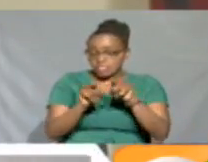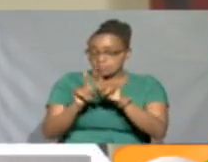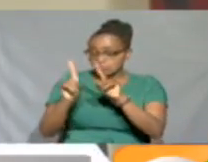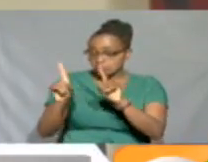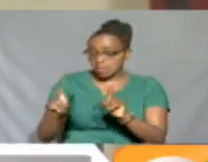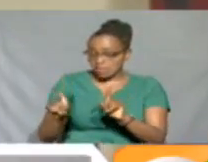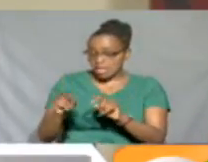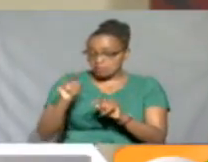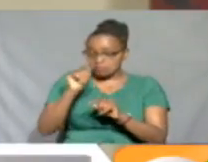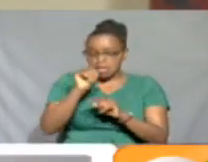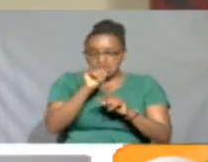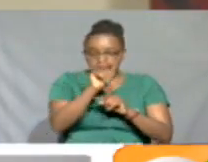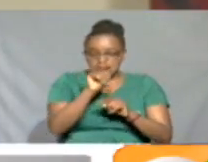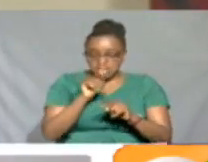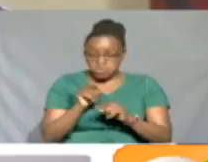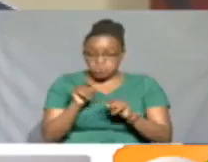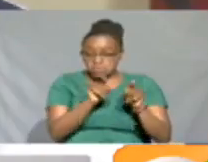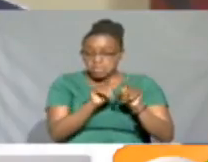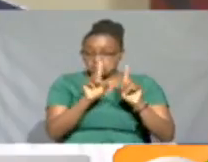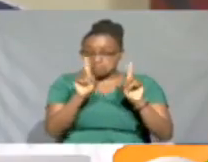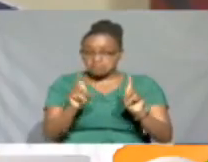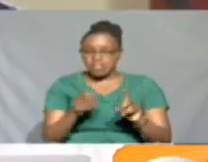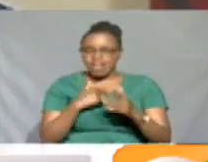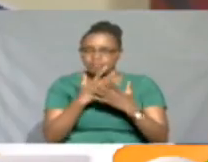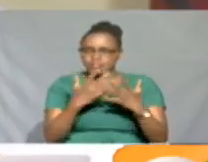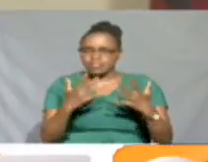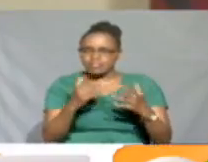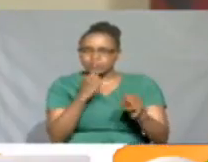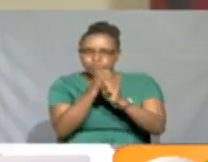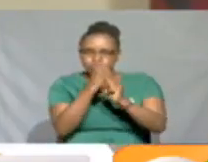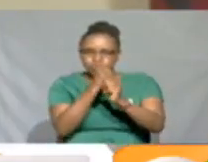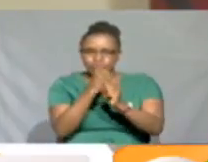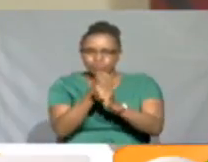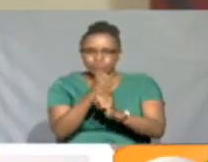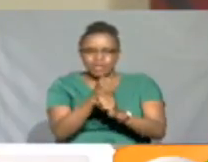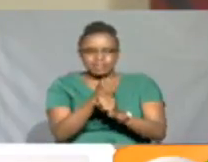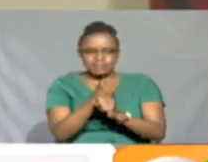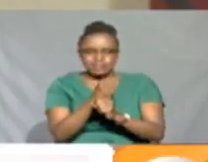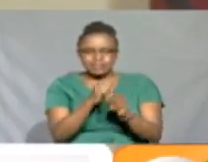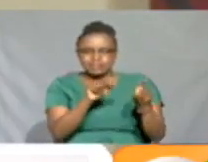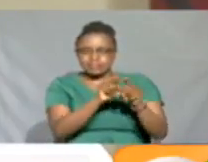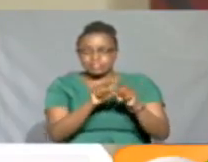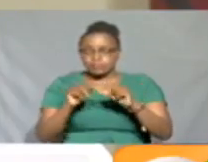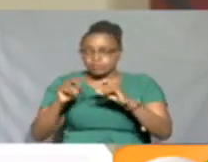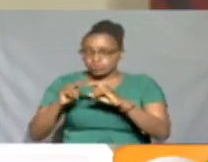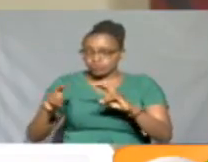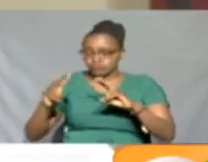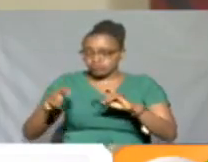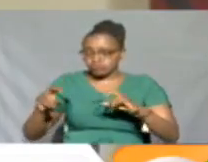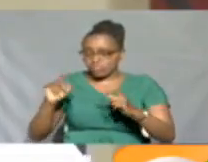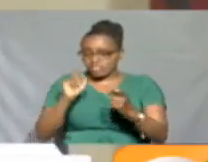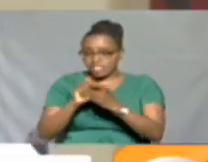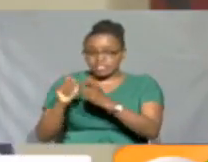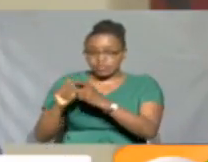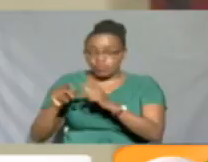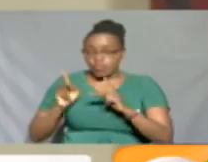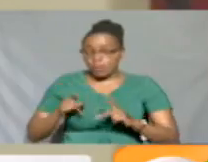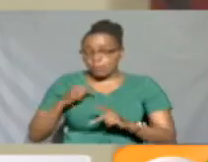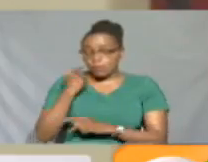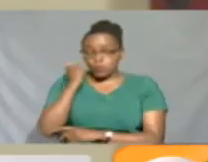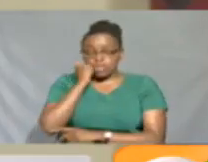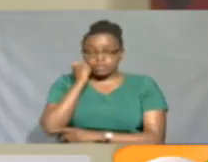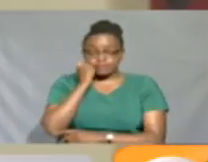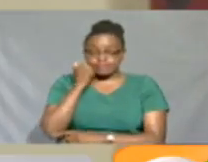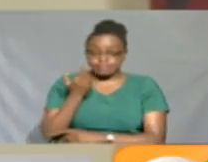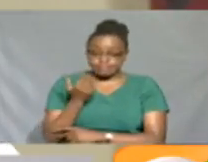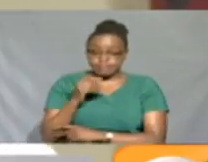na wagonjwa. Tuko na vifaa vya kufanya kazi na vya kufanya uchunguzi kwa hao wagonjwa kwa wakati